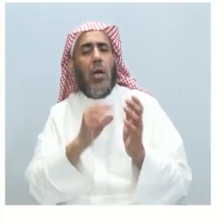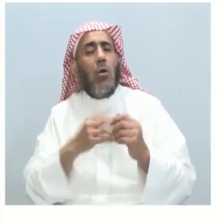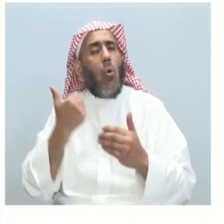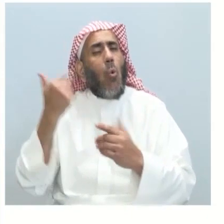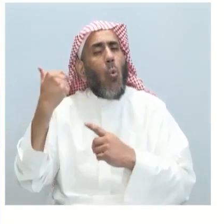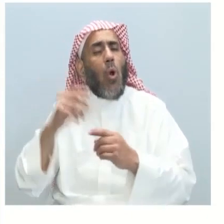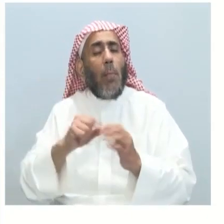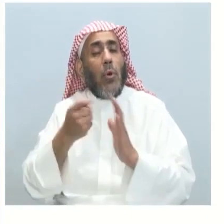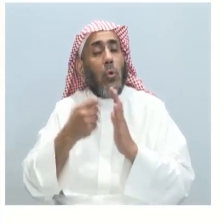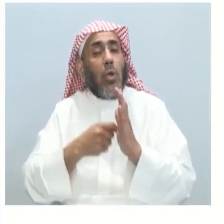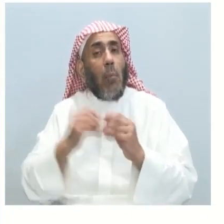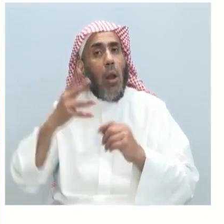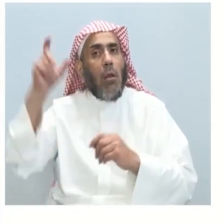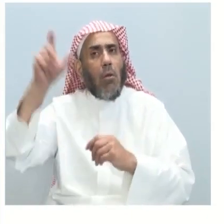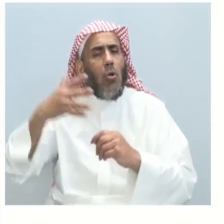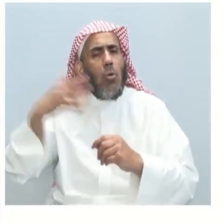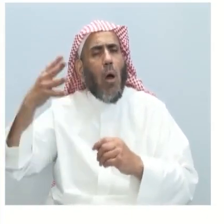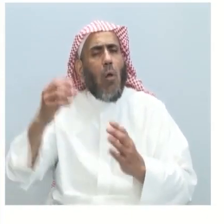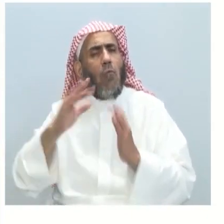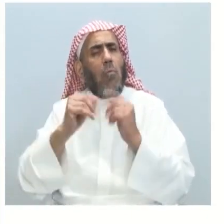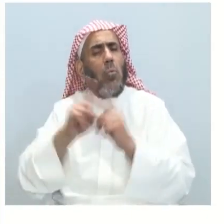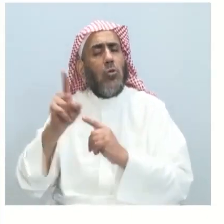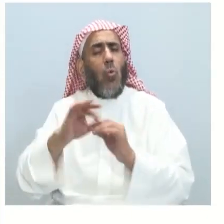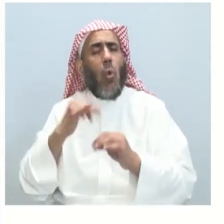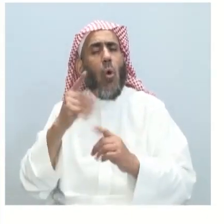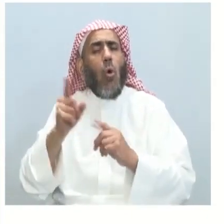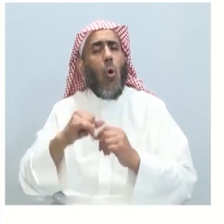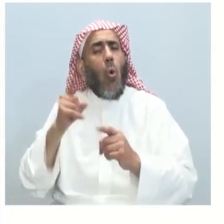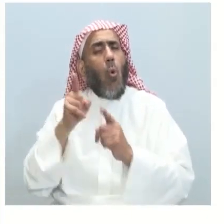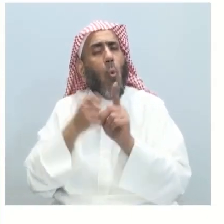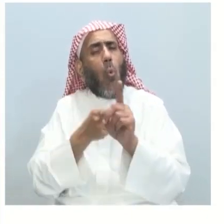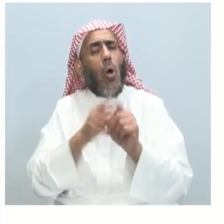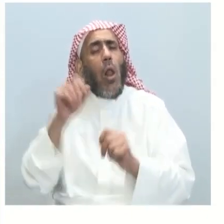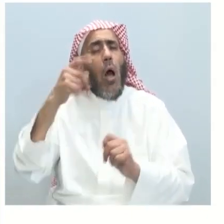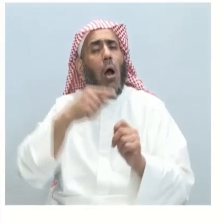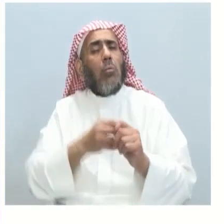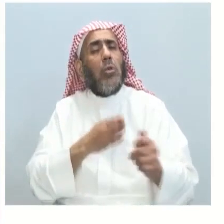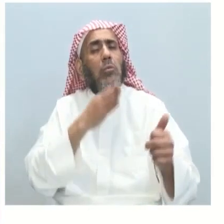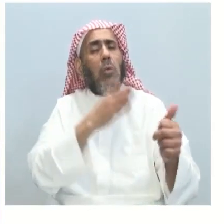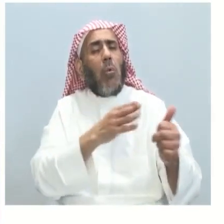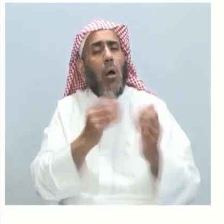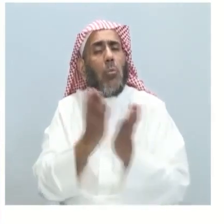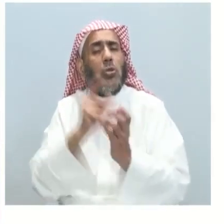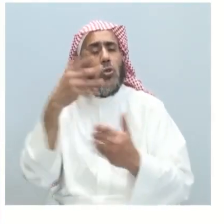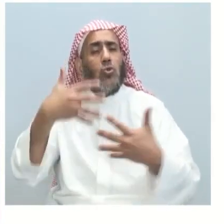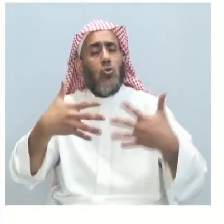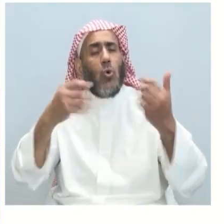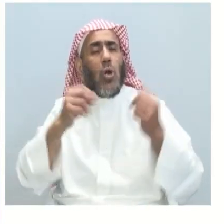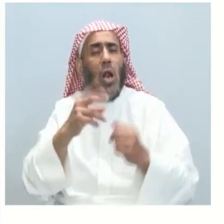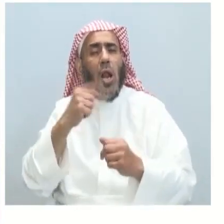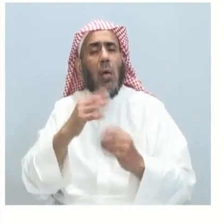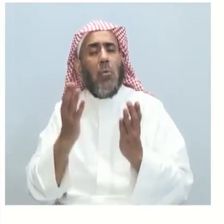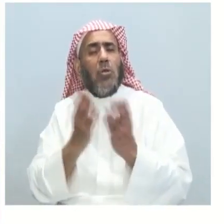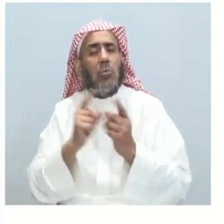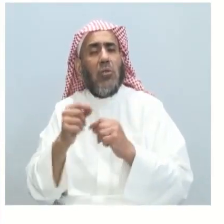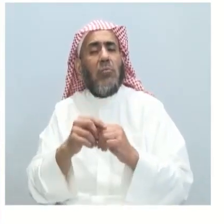انه كان من ضمن الكتاب الكبار جدا طبعا هو يعد ايضا من ممن تبع هذه المدرسه شاعر من الشعراء لم يتم دراسته